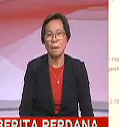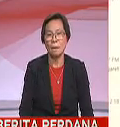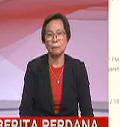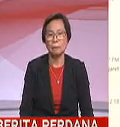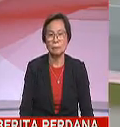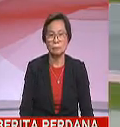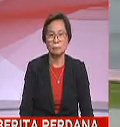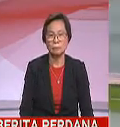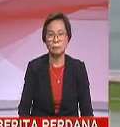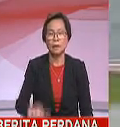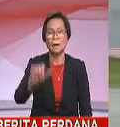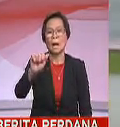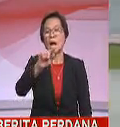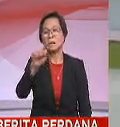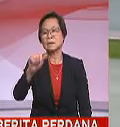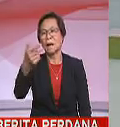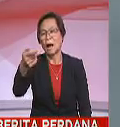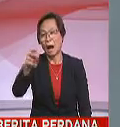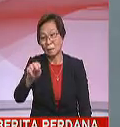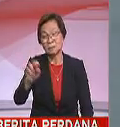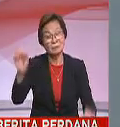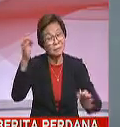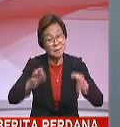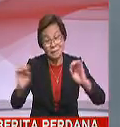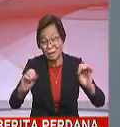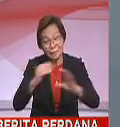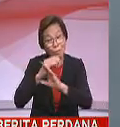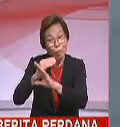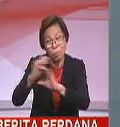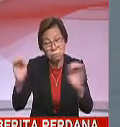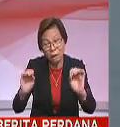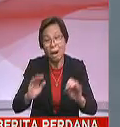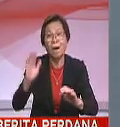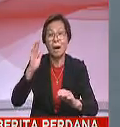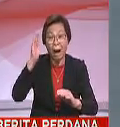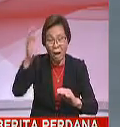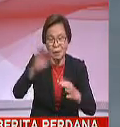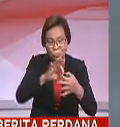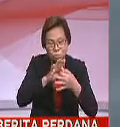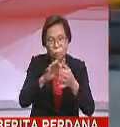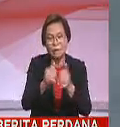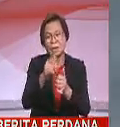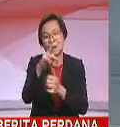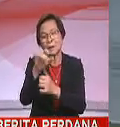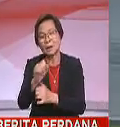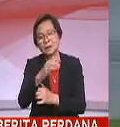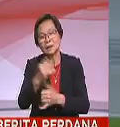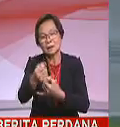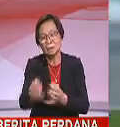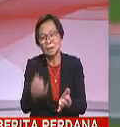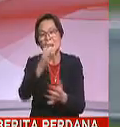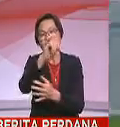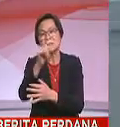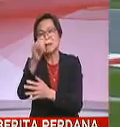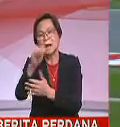by menurut Azhan syafriman jika tiada sebarang halangan maka pihaknya akan bekerjasama dengan KBS dan jabatan imigresen